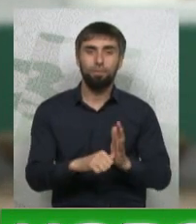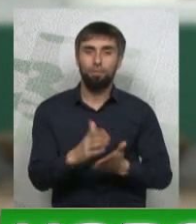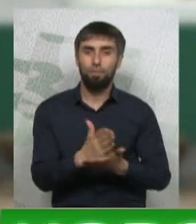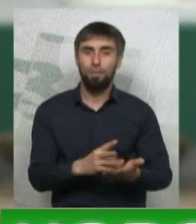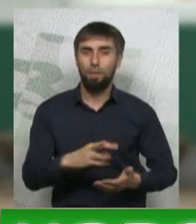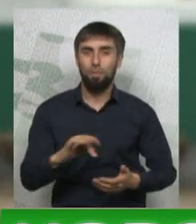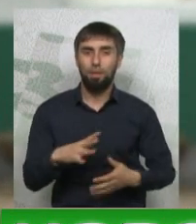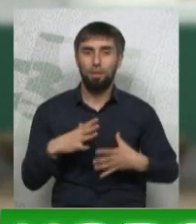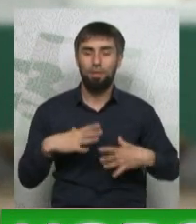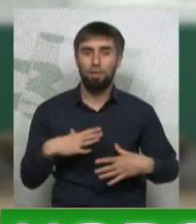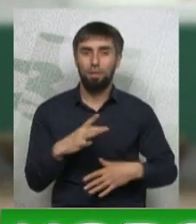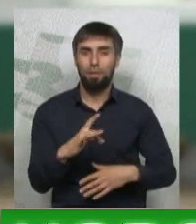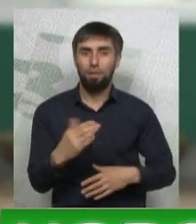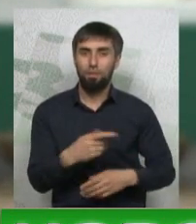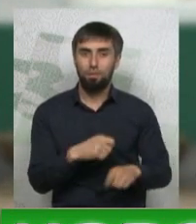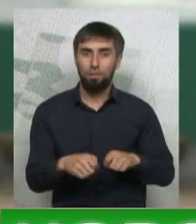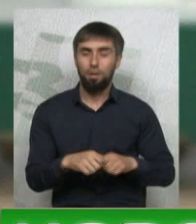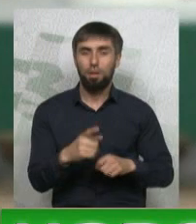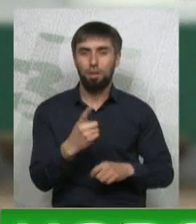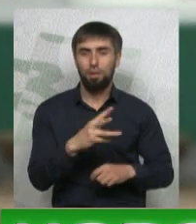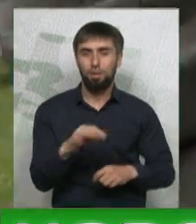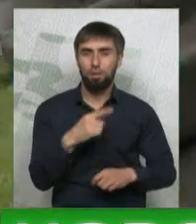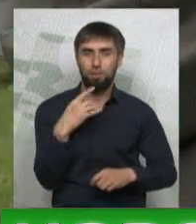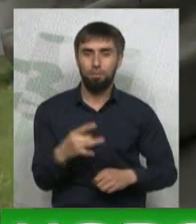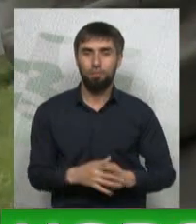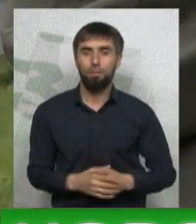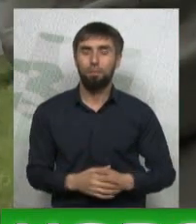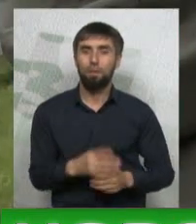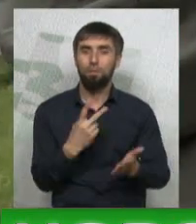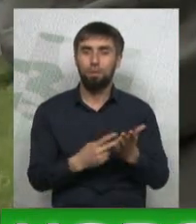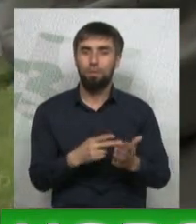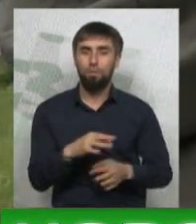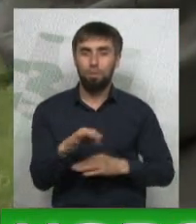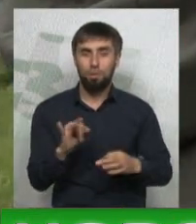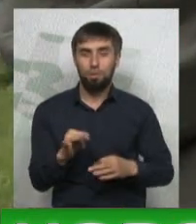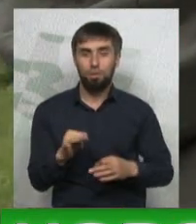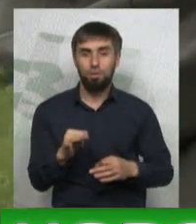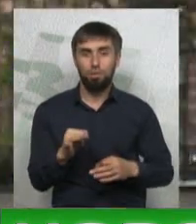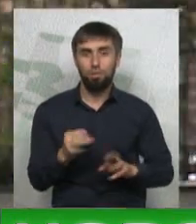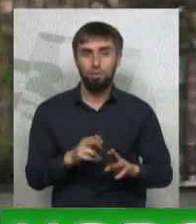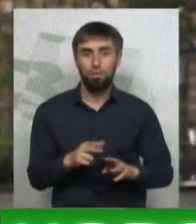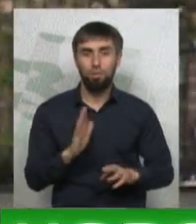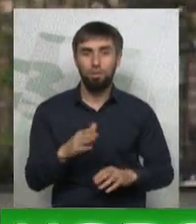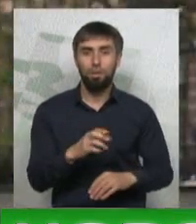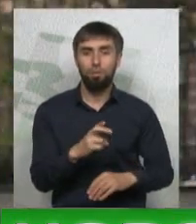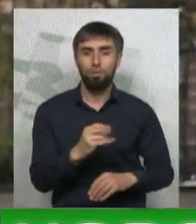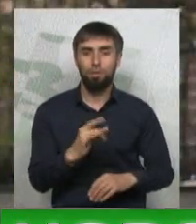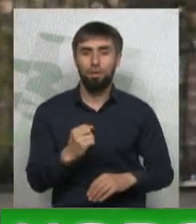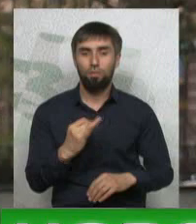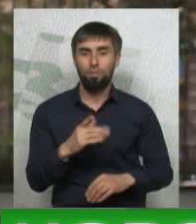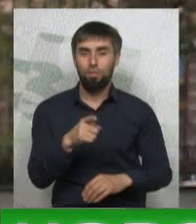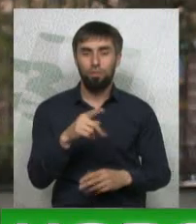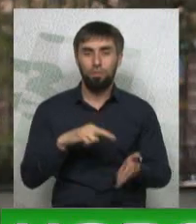6,5 миллиардов «Кавказ-РФ» и где-то около миллиарда республика. Представить проект собирается и Башир Аушев. Он со своими